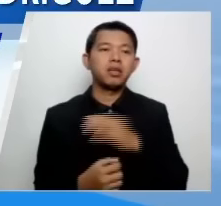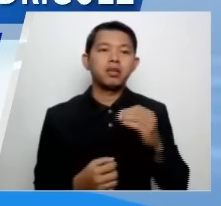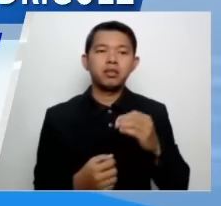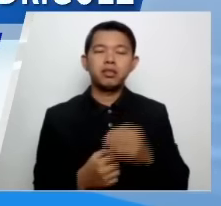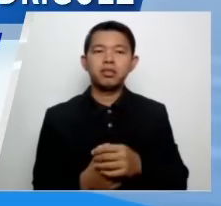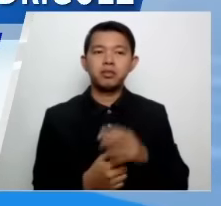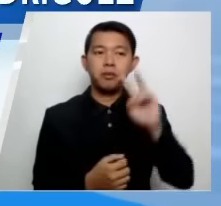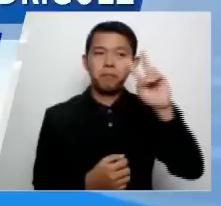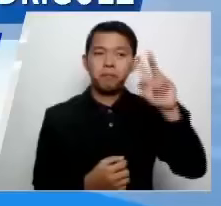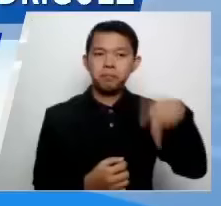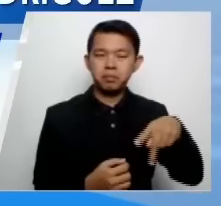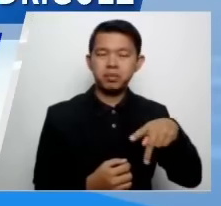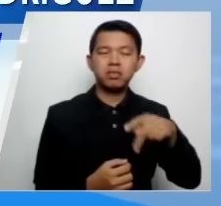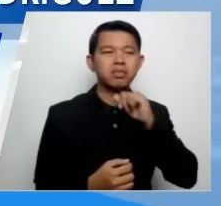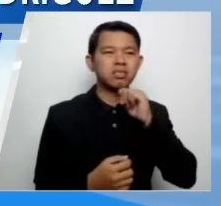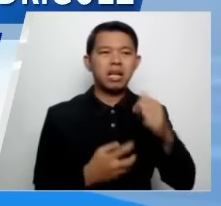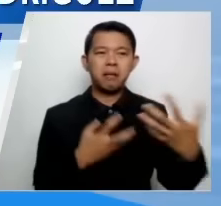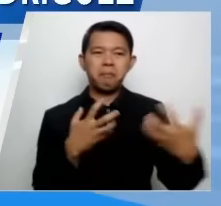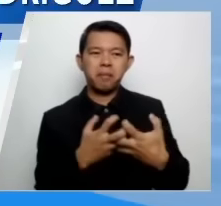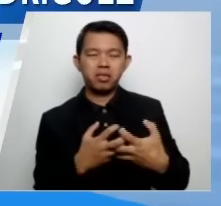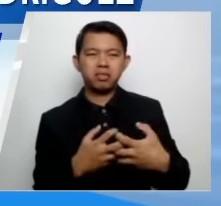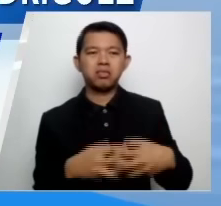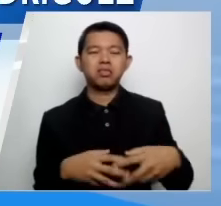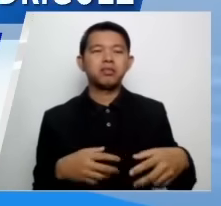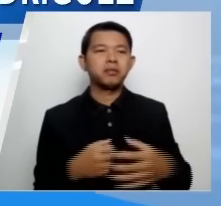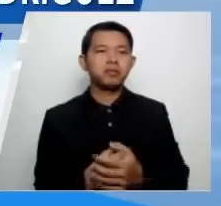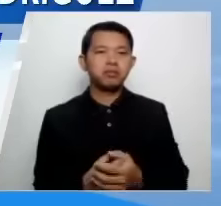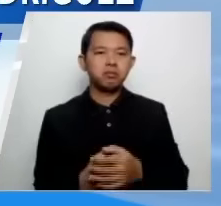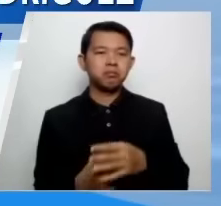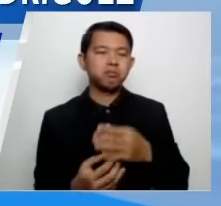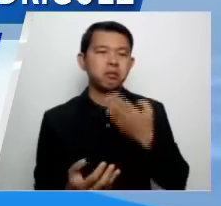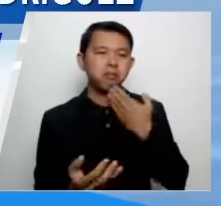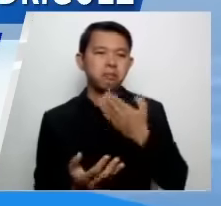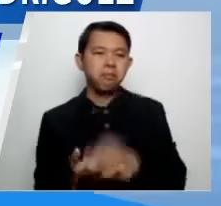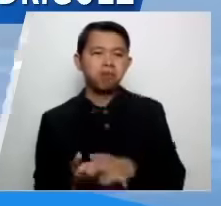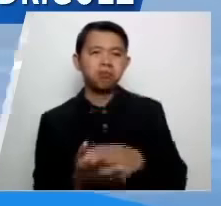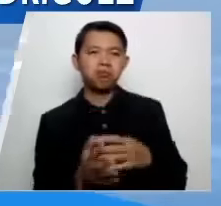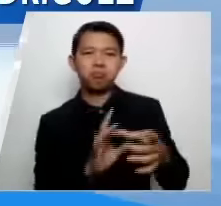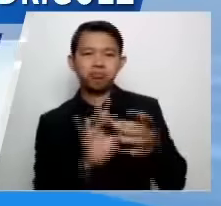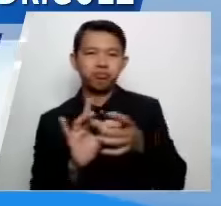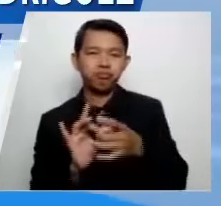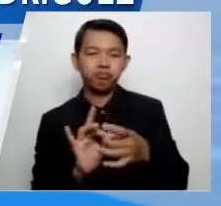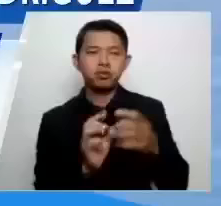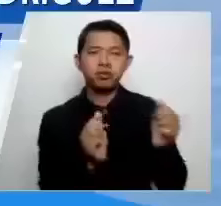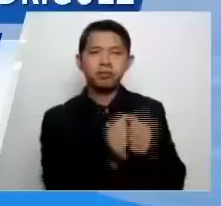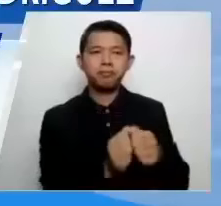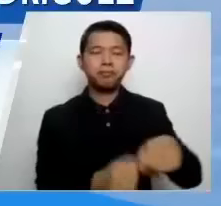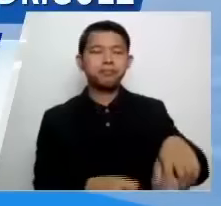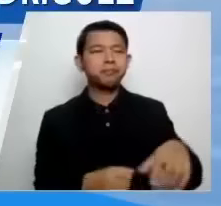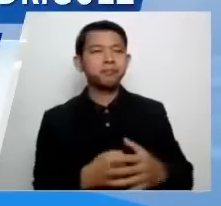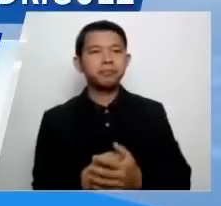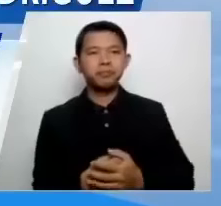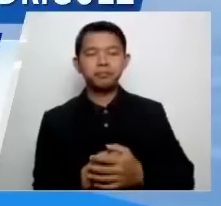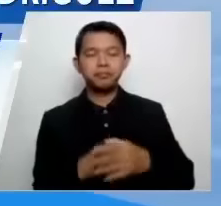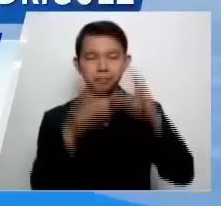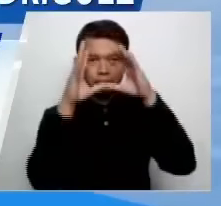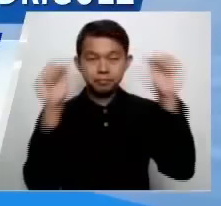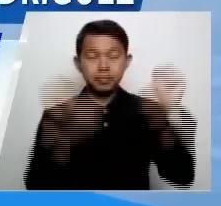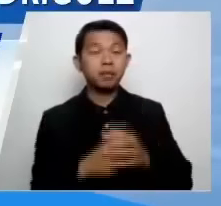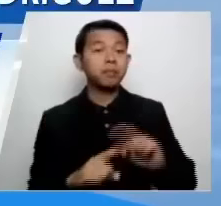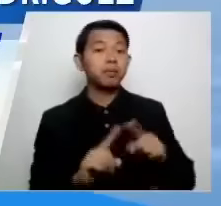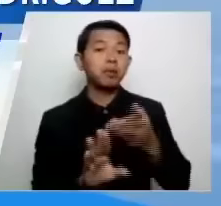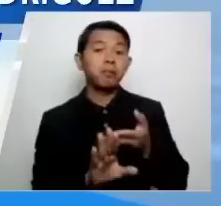kumanong kasuklam-suklam na pagtrato ng ilang nasa paligid ng Pangulo. Bago magtungo sa pre-rally, dumalo muna ang